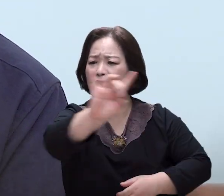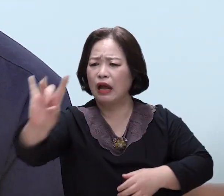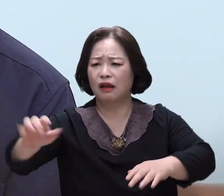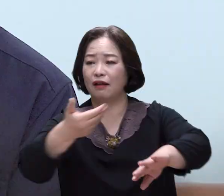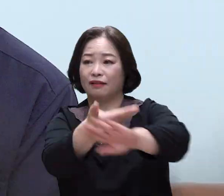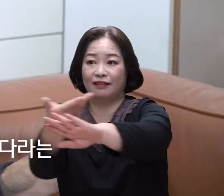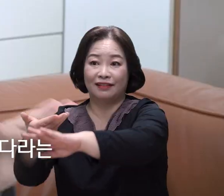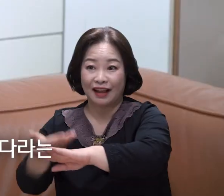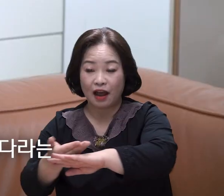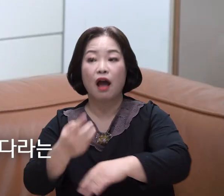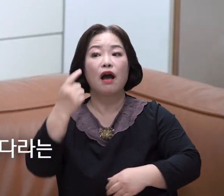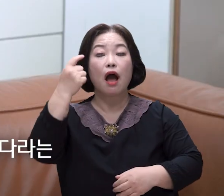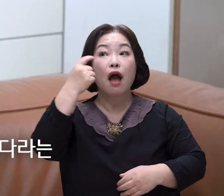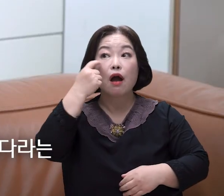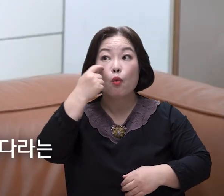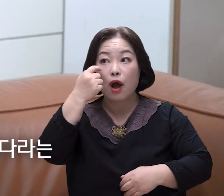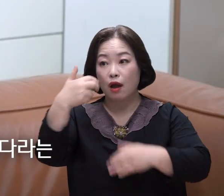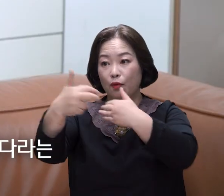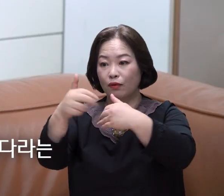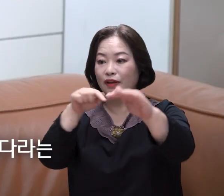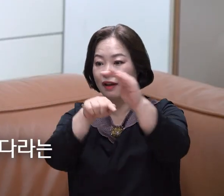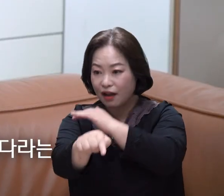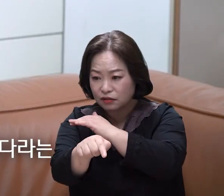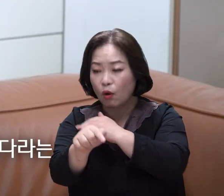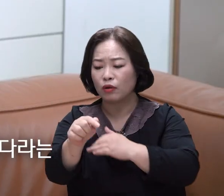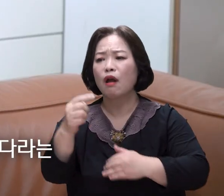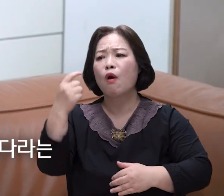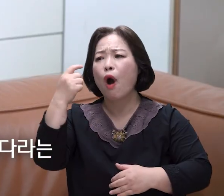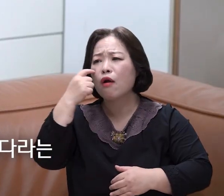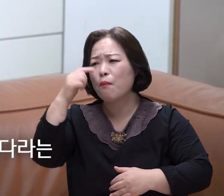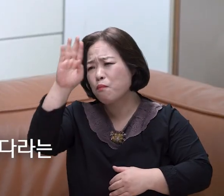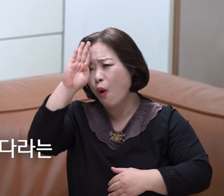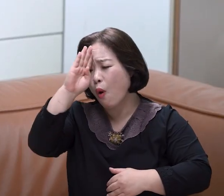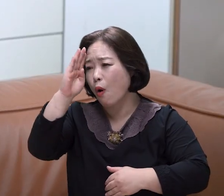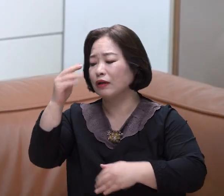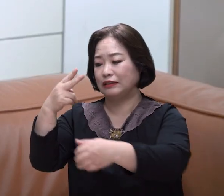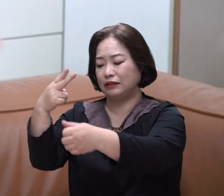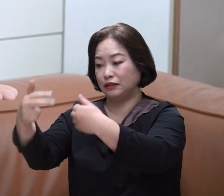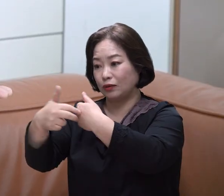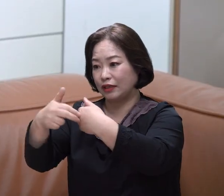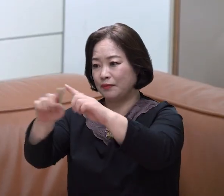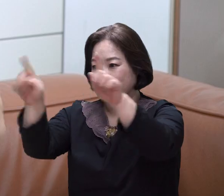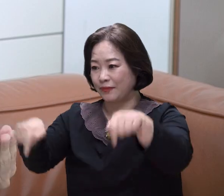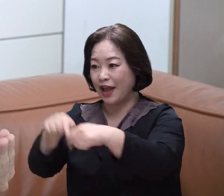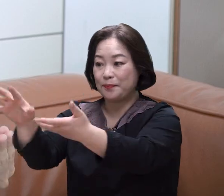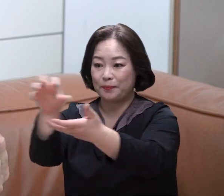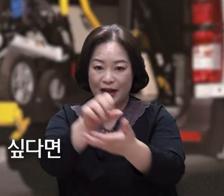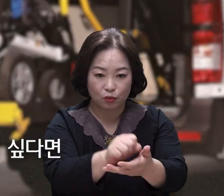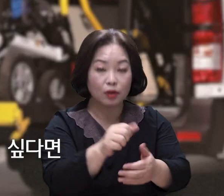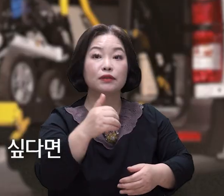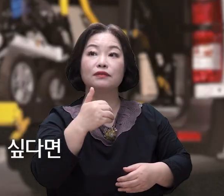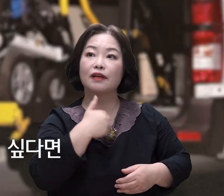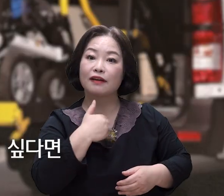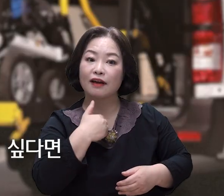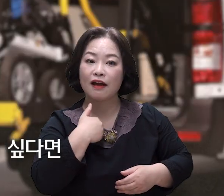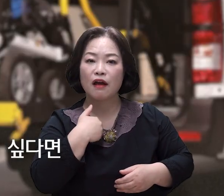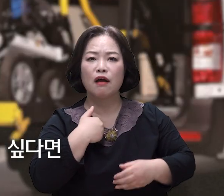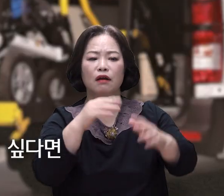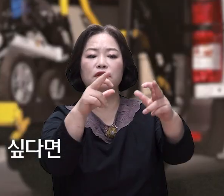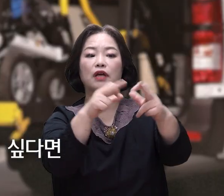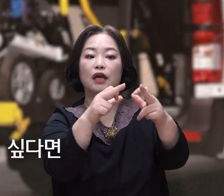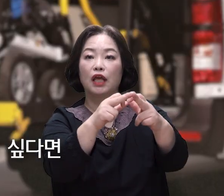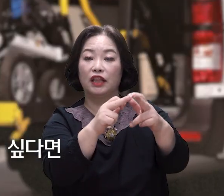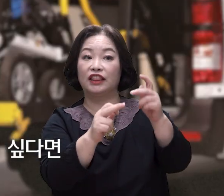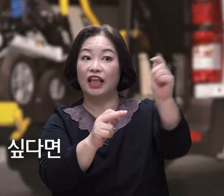업무가 분산돼 있어요. 안과에 가서 이런 질병을 가지고 있다라는 의사의 소견서를 받아서 제가 뭐 예를